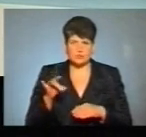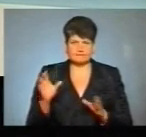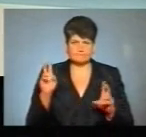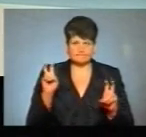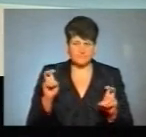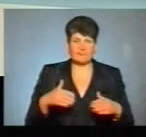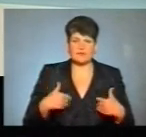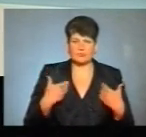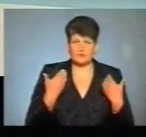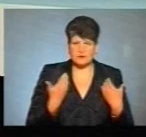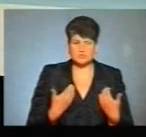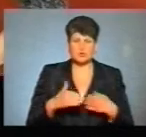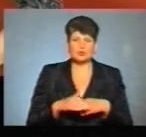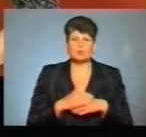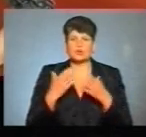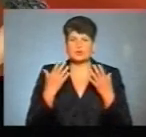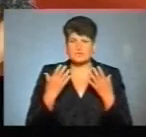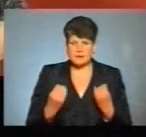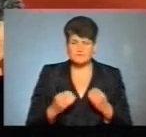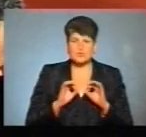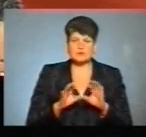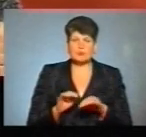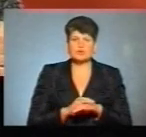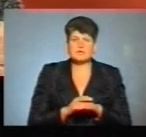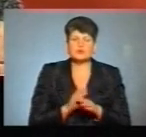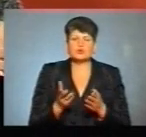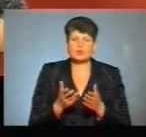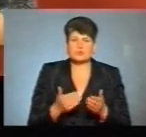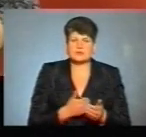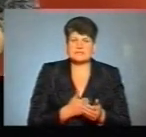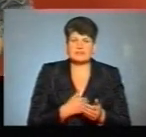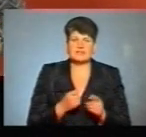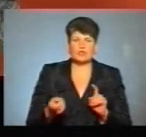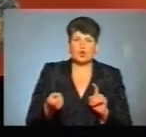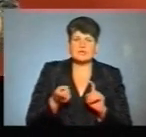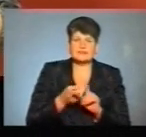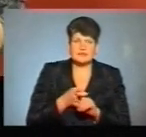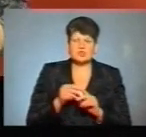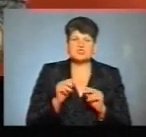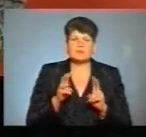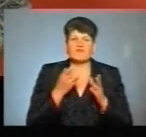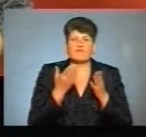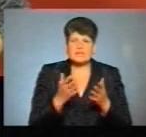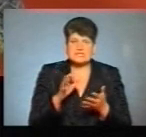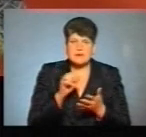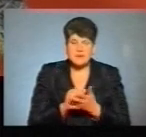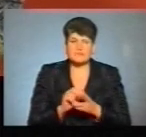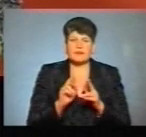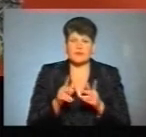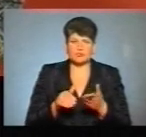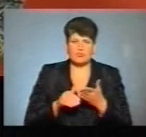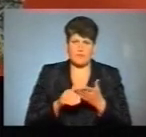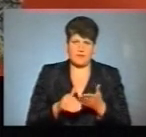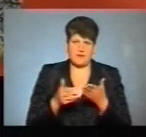Доброго дня. Доброго дня. Розкажіть, будь ласка, до якої ініціативи ви доєдналися, чим ви займаєтеся і як допомагаєте в